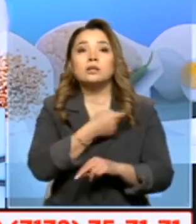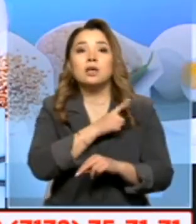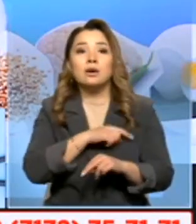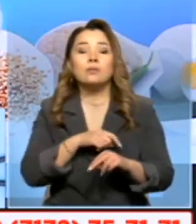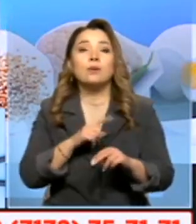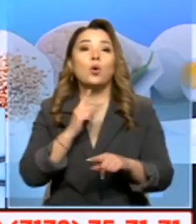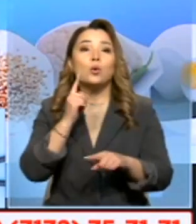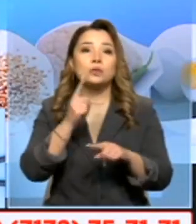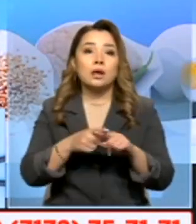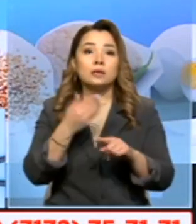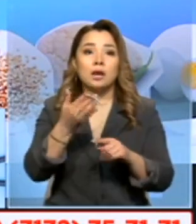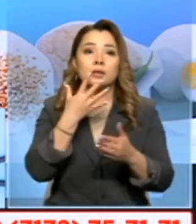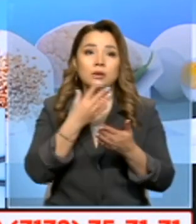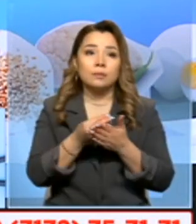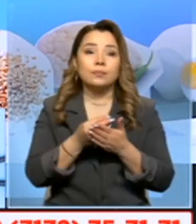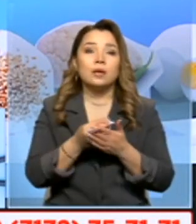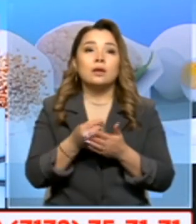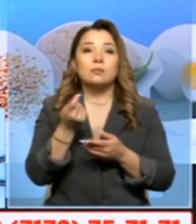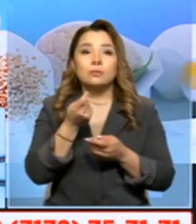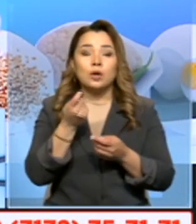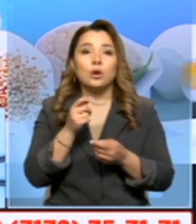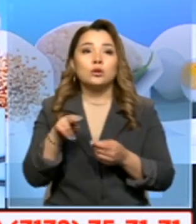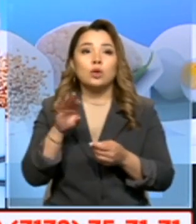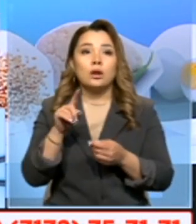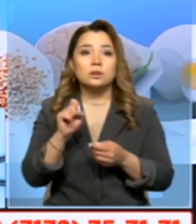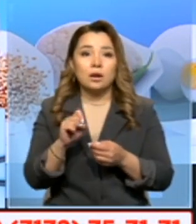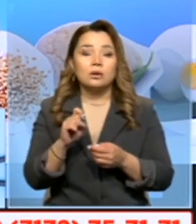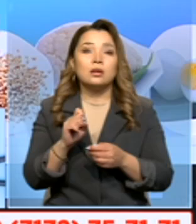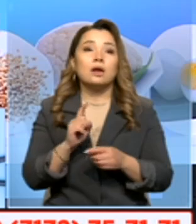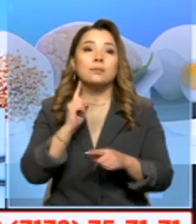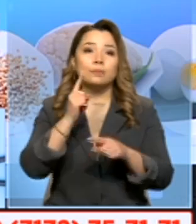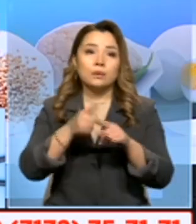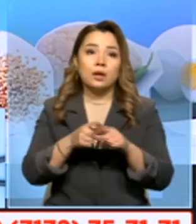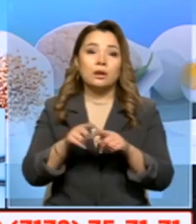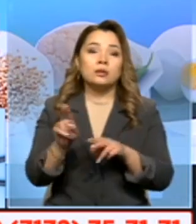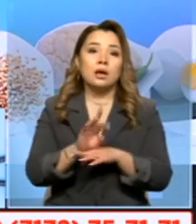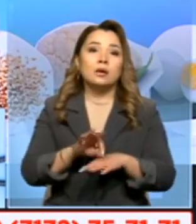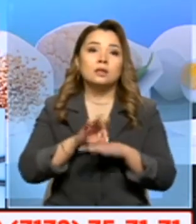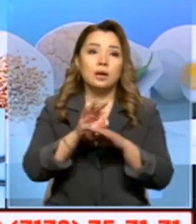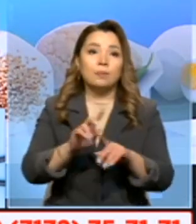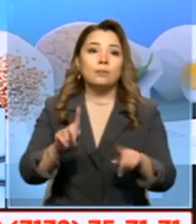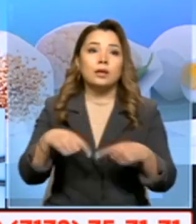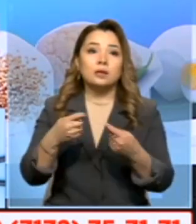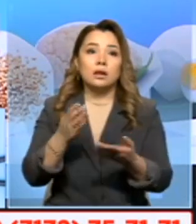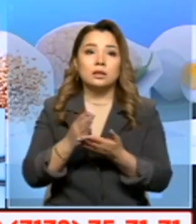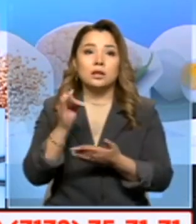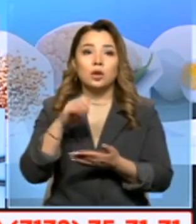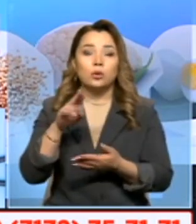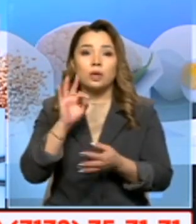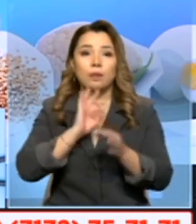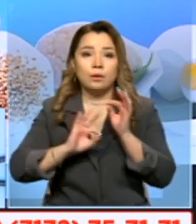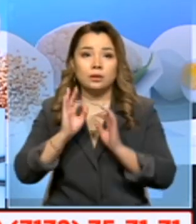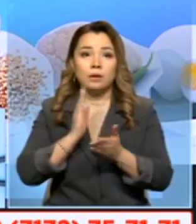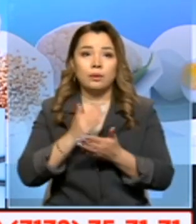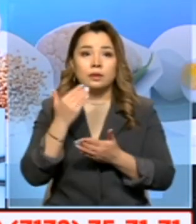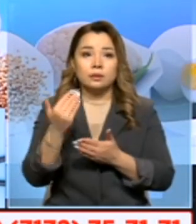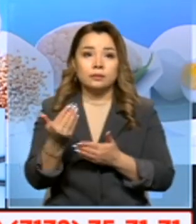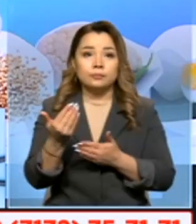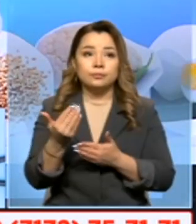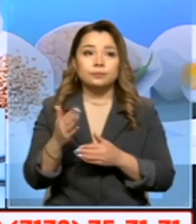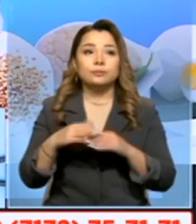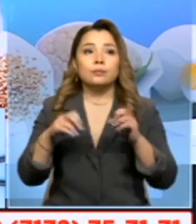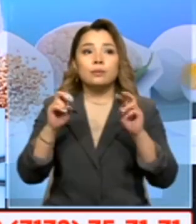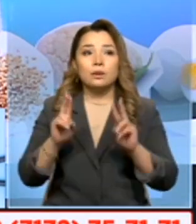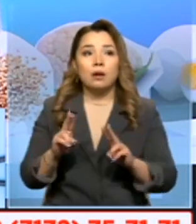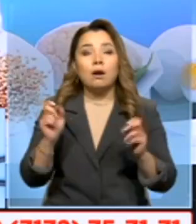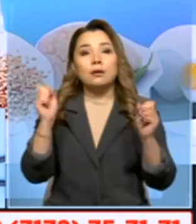терапияңызға қоса сізге микродозада профилактикалық терапиялық беріледі йод препараты. Естідіңіз ғой, ә? Маманға